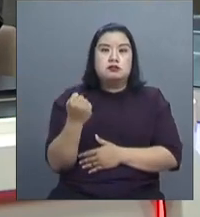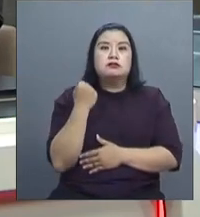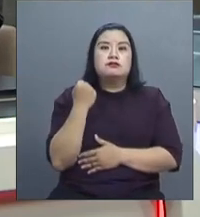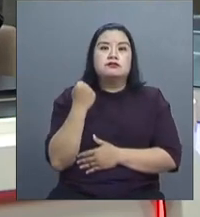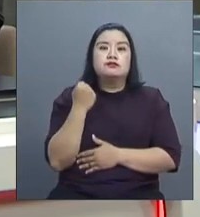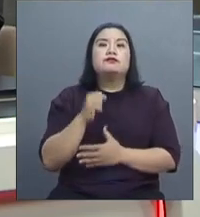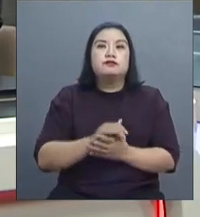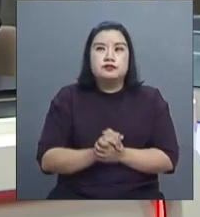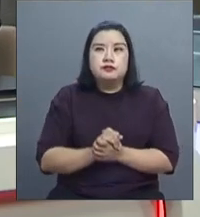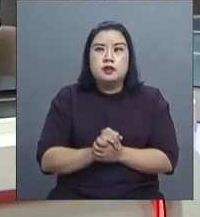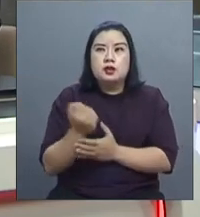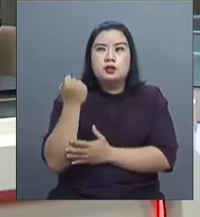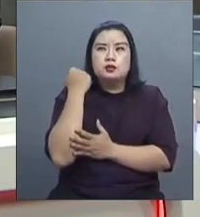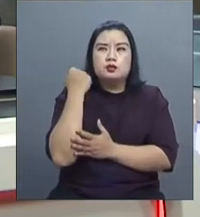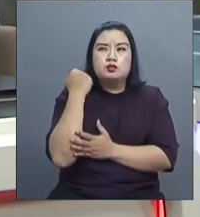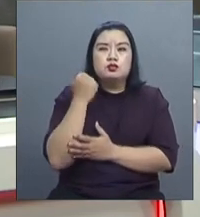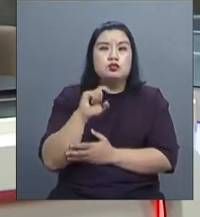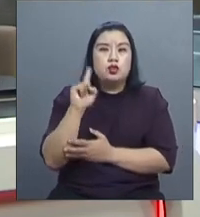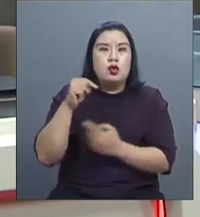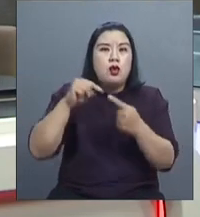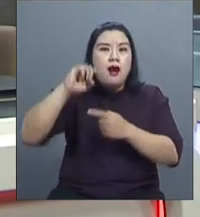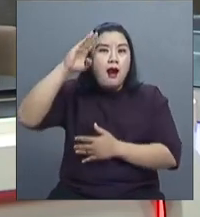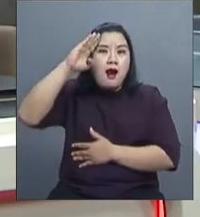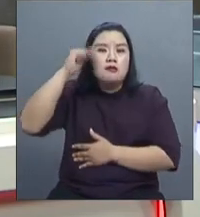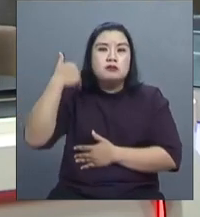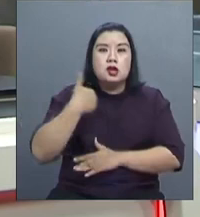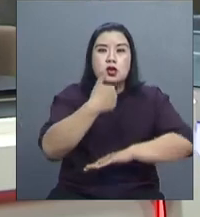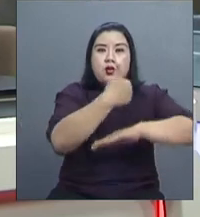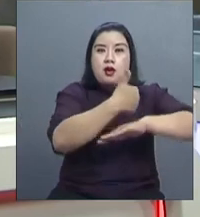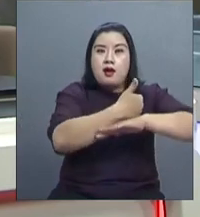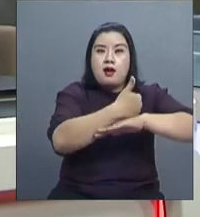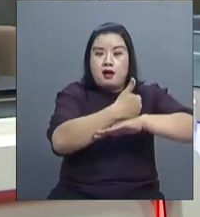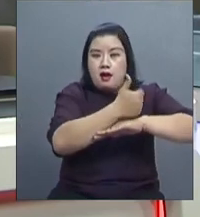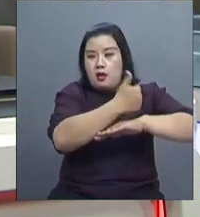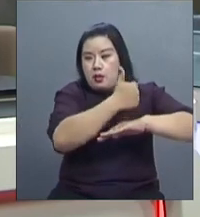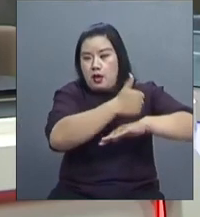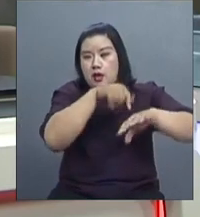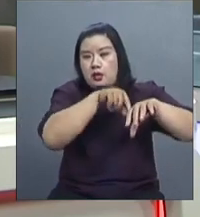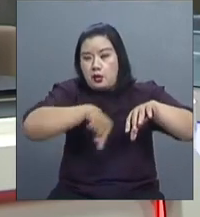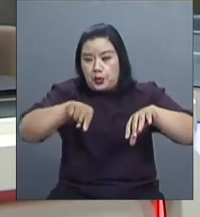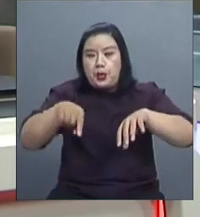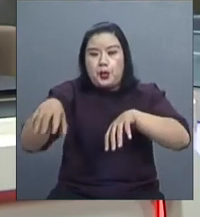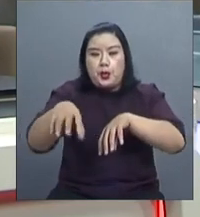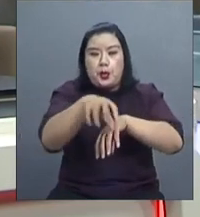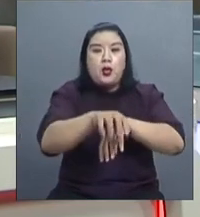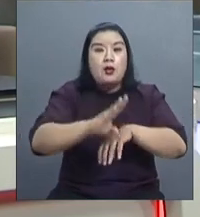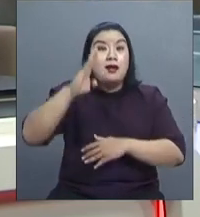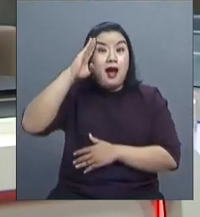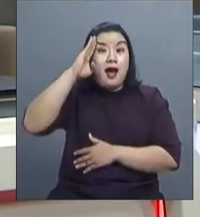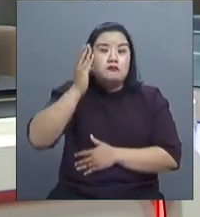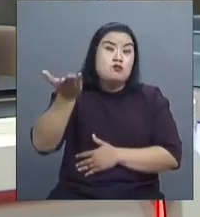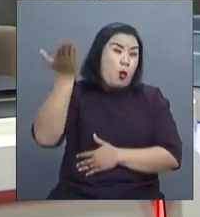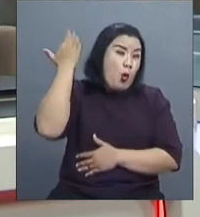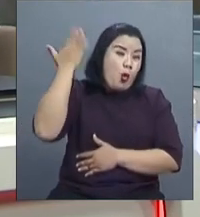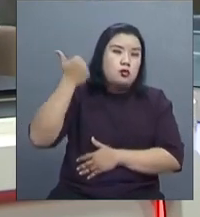กค่ะ ค่ะการแสดงพลังและจุดยืนวันนี้ผ่านผู้บังคับหน่วยขึ้นตรงกับกองทัพบกนะคะก่อนหน้านี้ค่ะผู้บัญชาการทหารบกก็เคยแสดงจุ